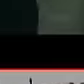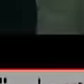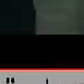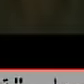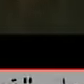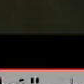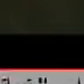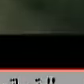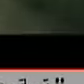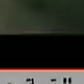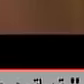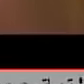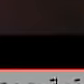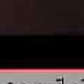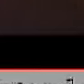جبت القميص.